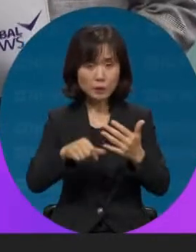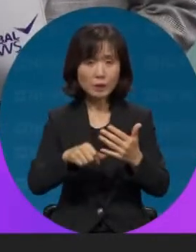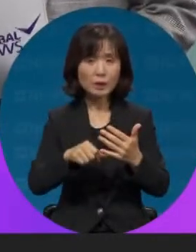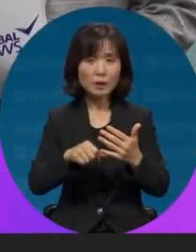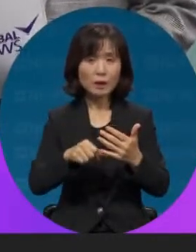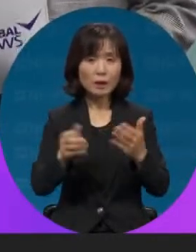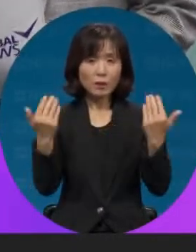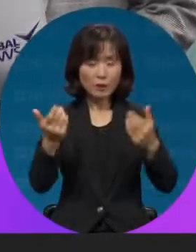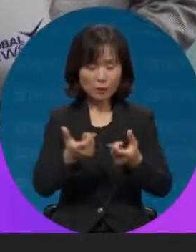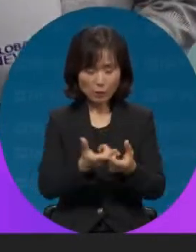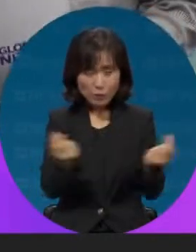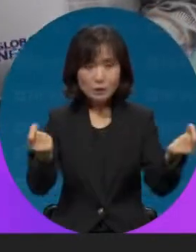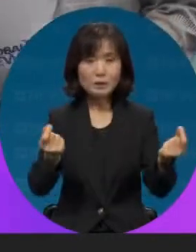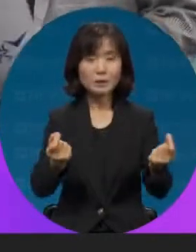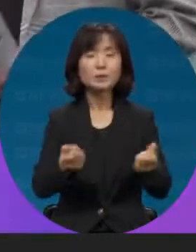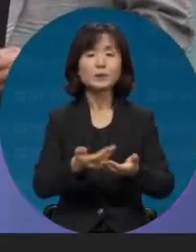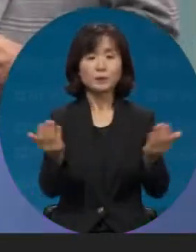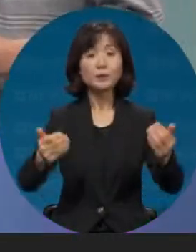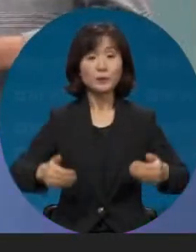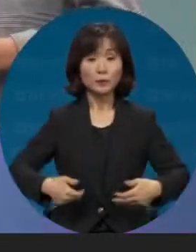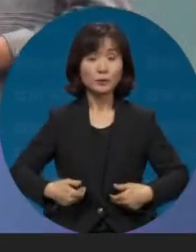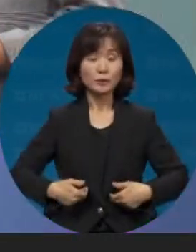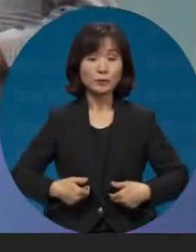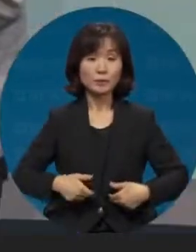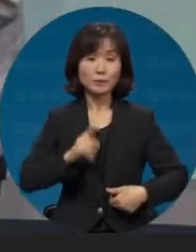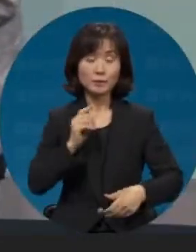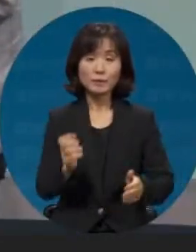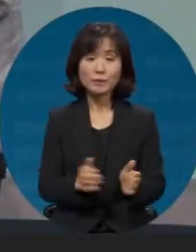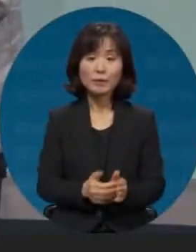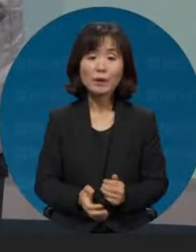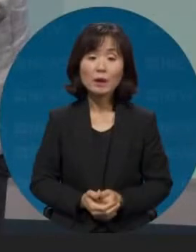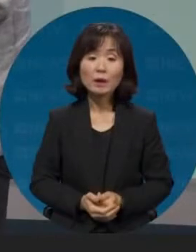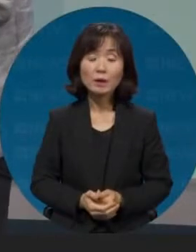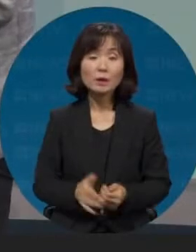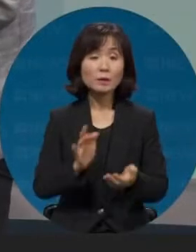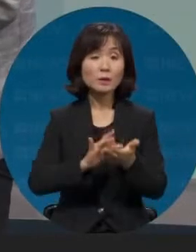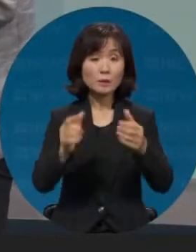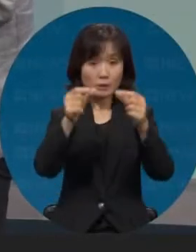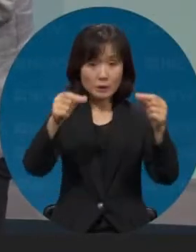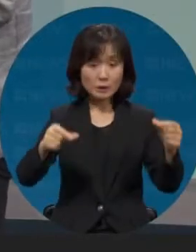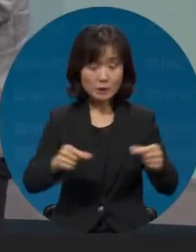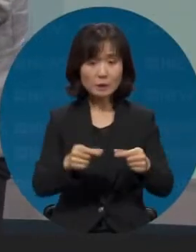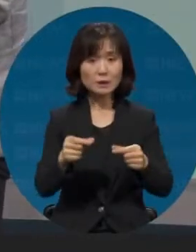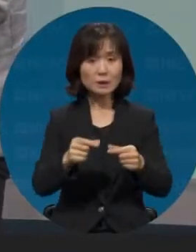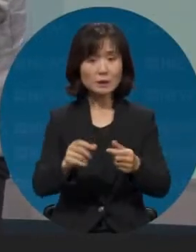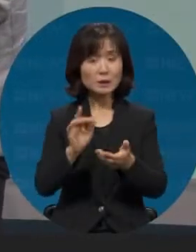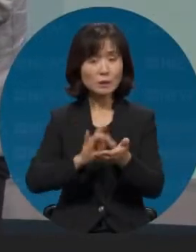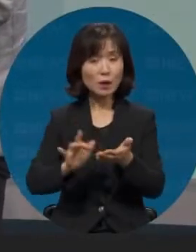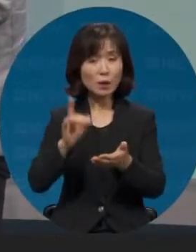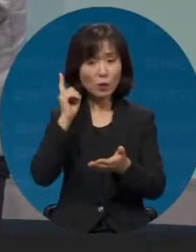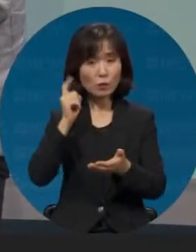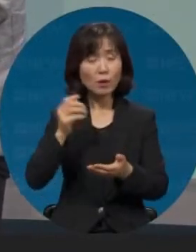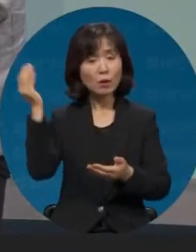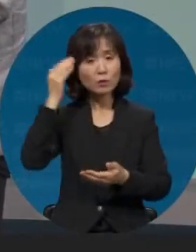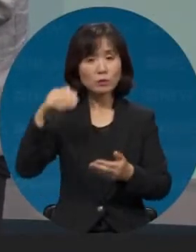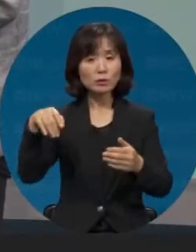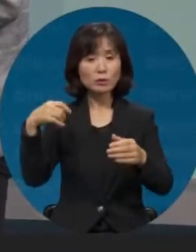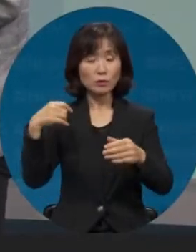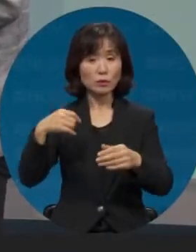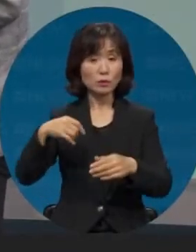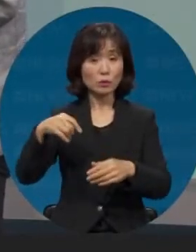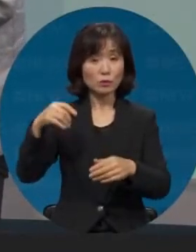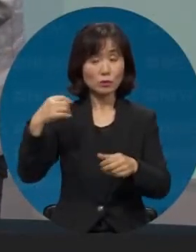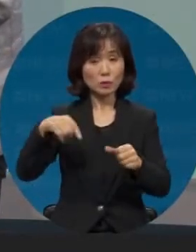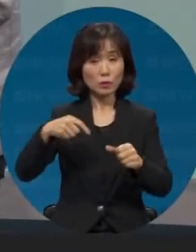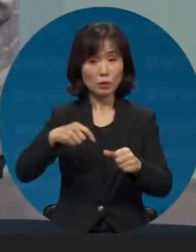학교에 표준화의 보급해야 한다고 주장했습니다 이런 태블릿 pc 스마트 교육 의원과 우리 교육 현장에서 상당히 강조하고 있는